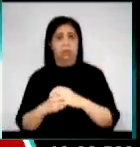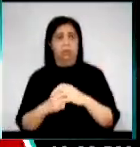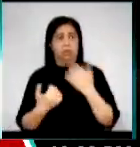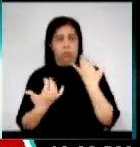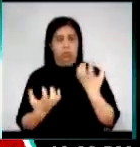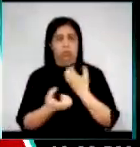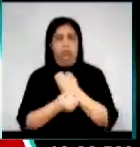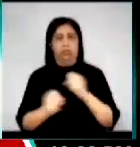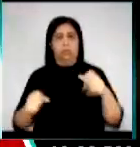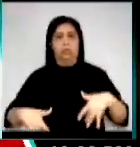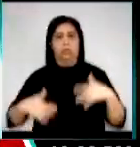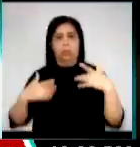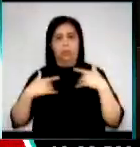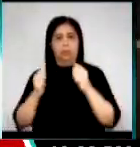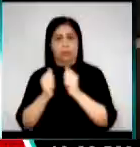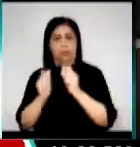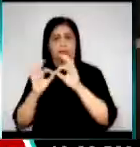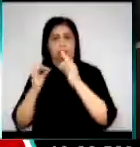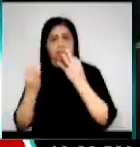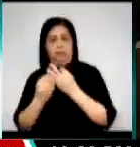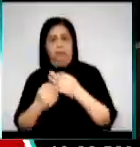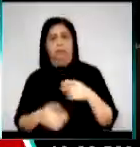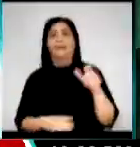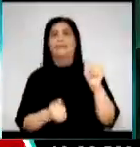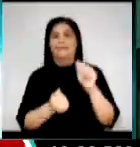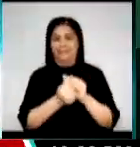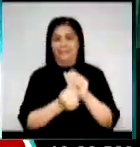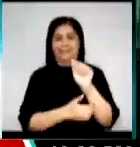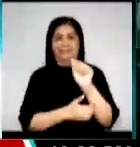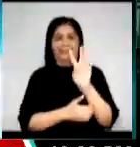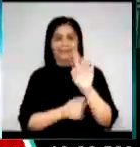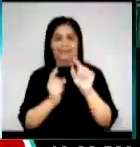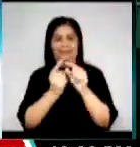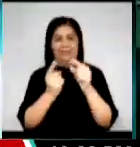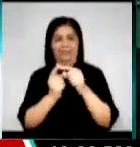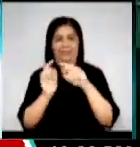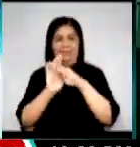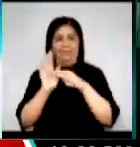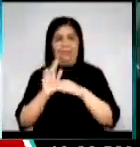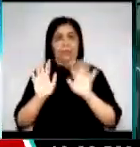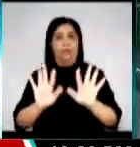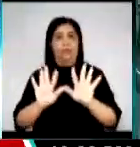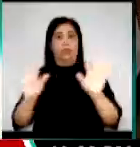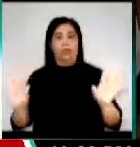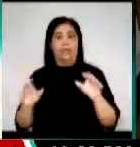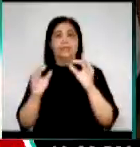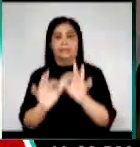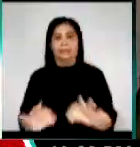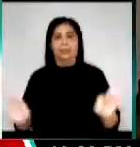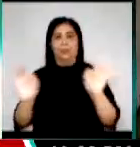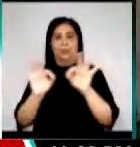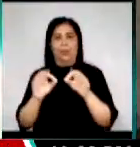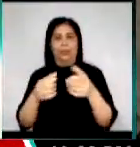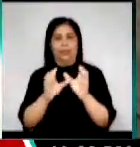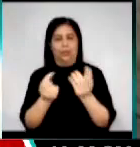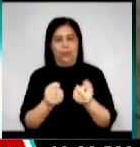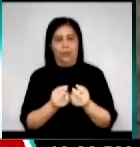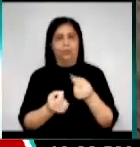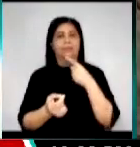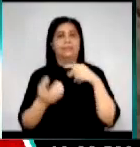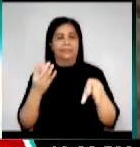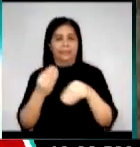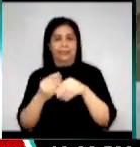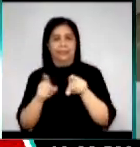rin namin. Kasama si Nelson sa A4 category o frontline personnel in essential sectors. Idinagdag na rin ng gobyerno sa